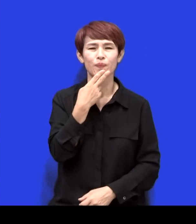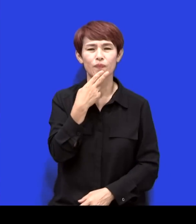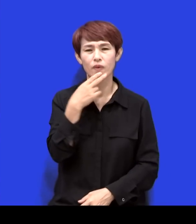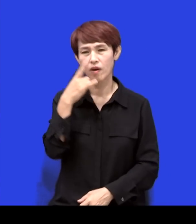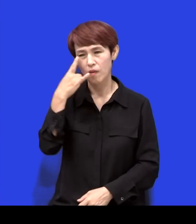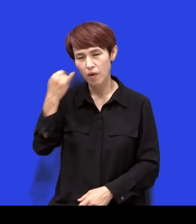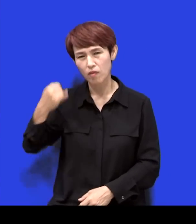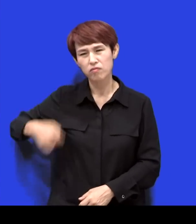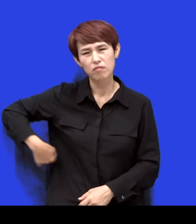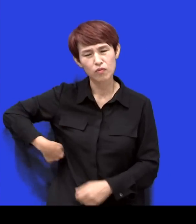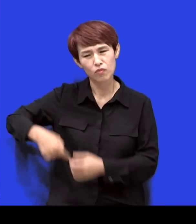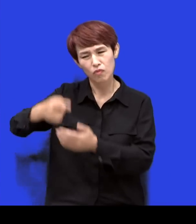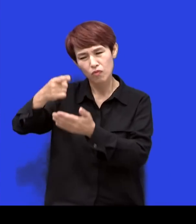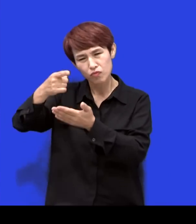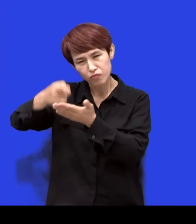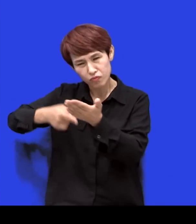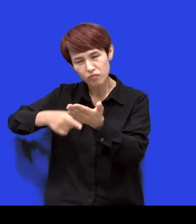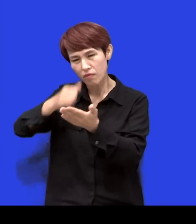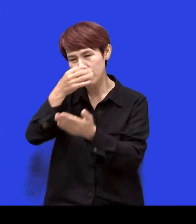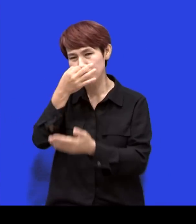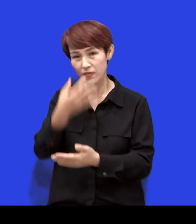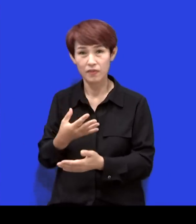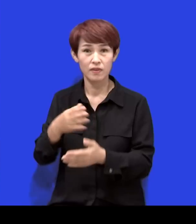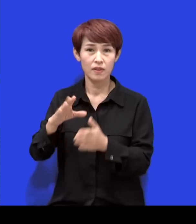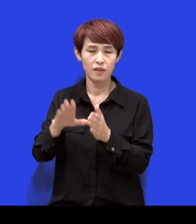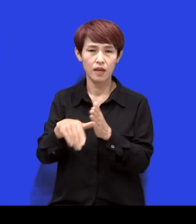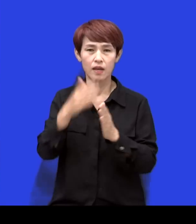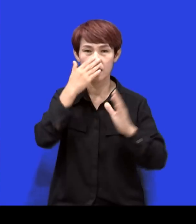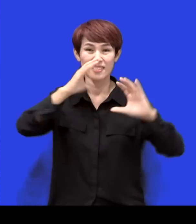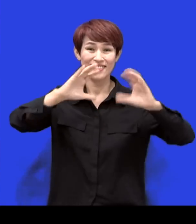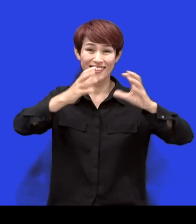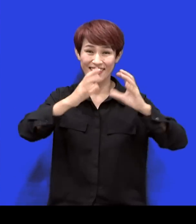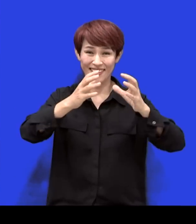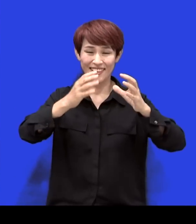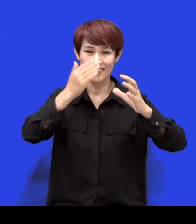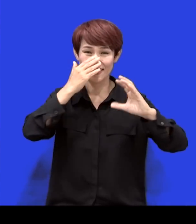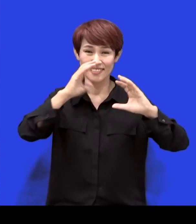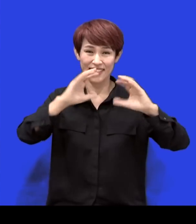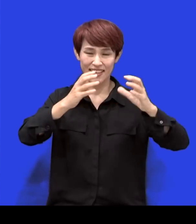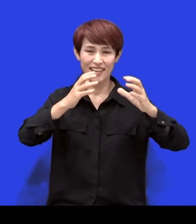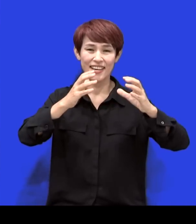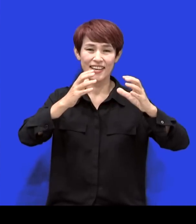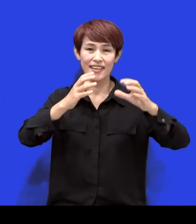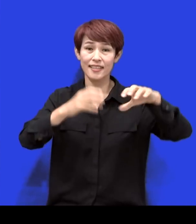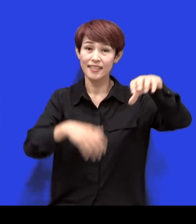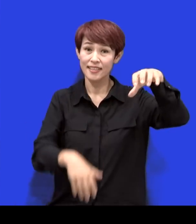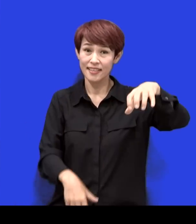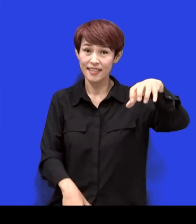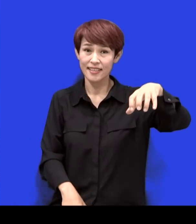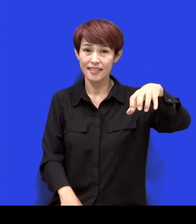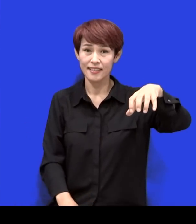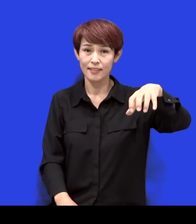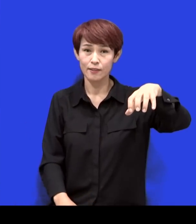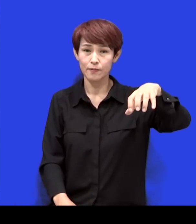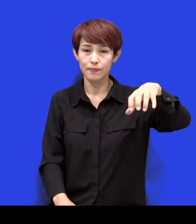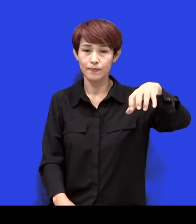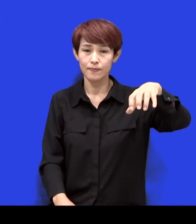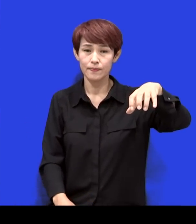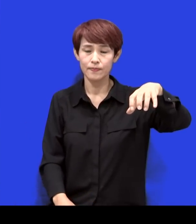허리 수술하고 힘들 때라 예. 이스라엘 있죠? 네. 예, 성지잖아요. 네. 거기에 이제